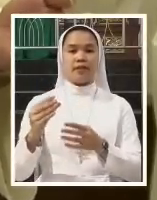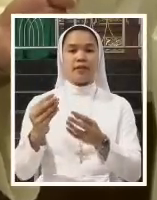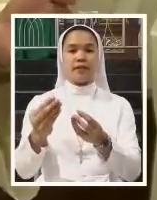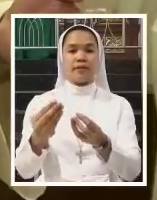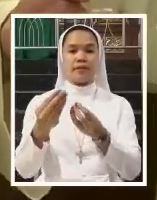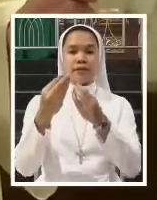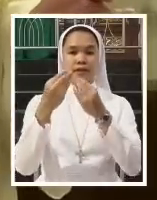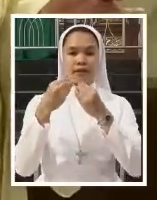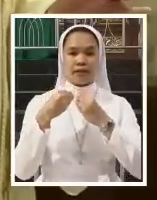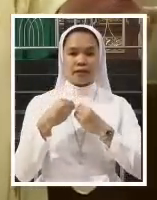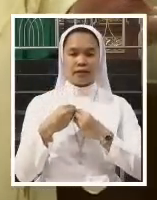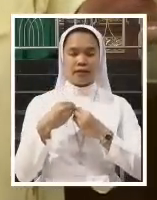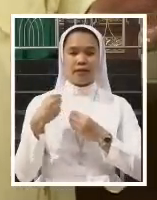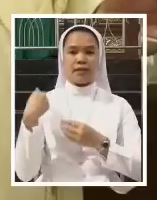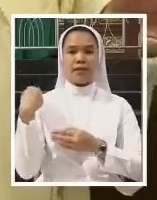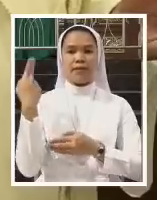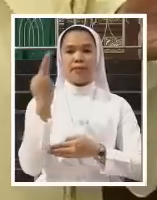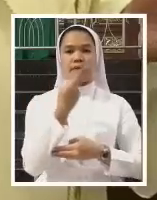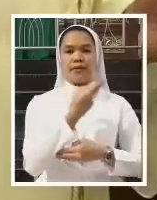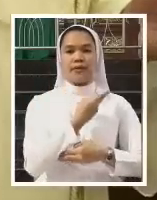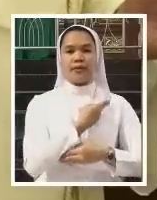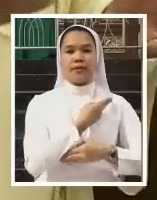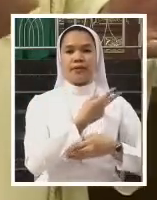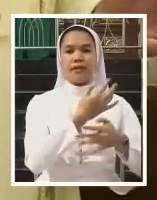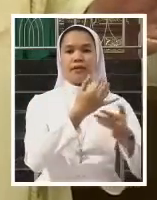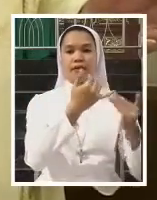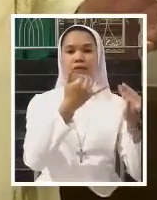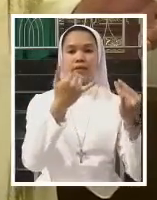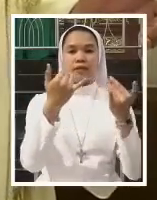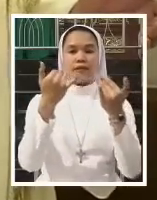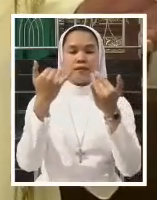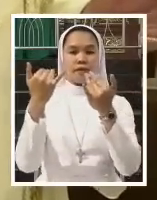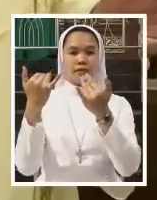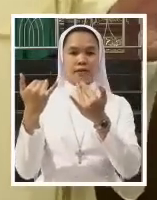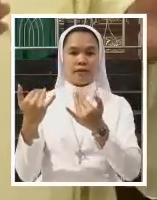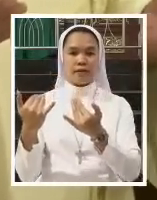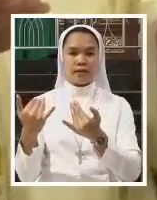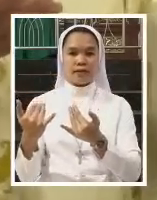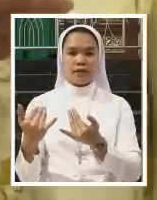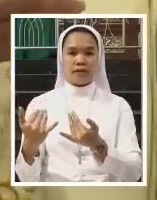itao mo sa muyang